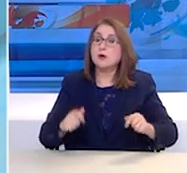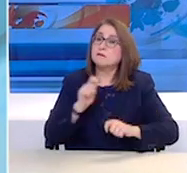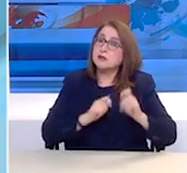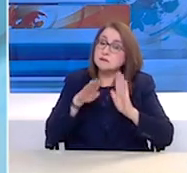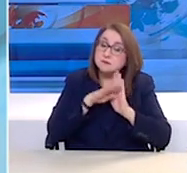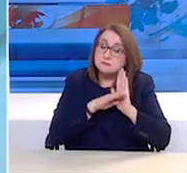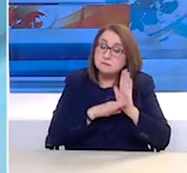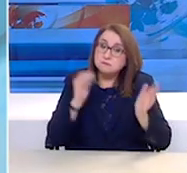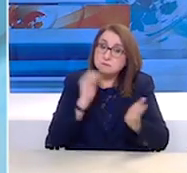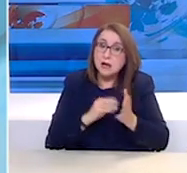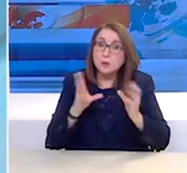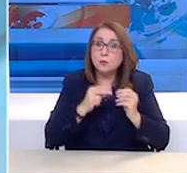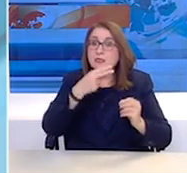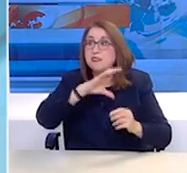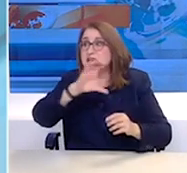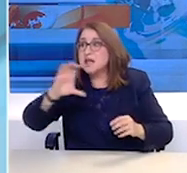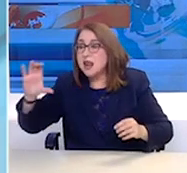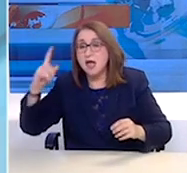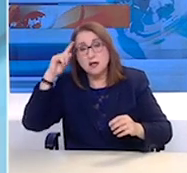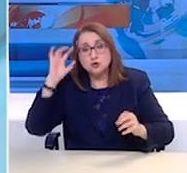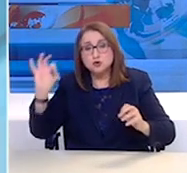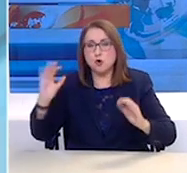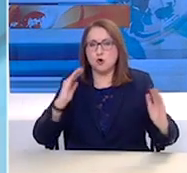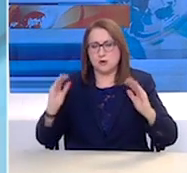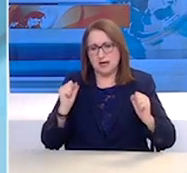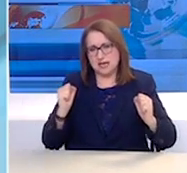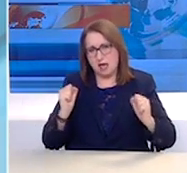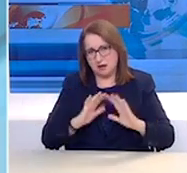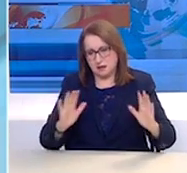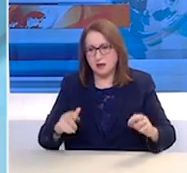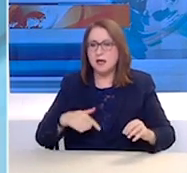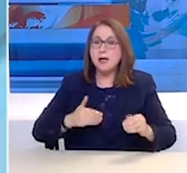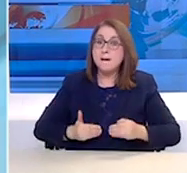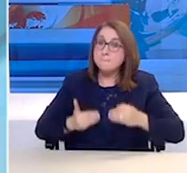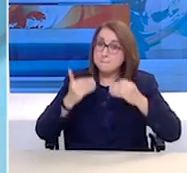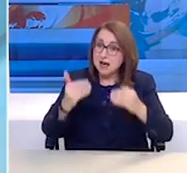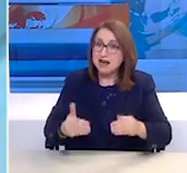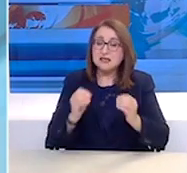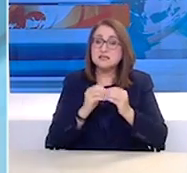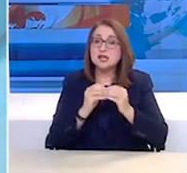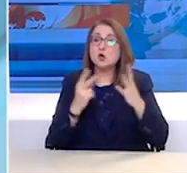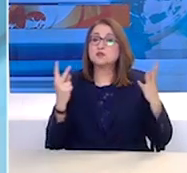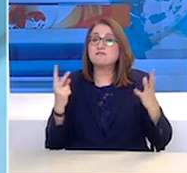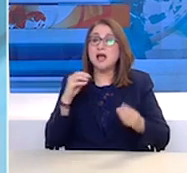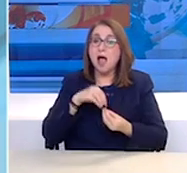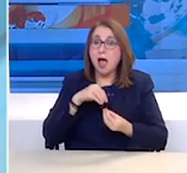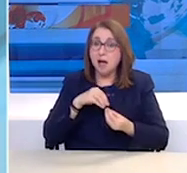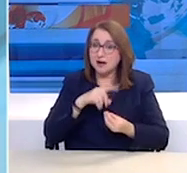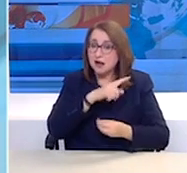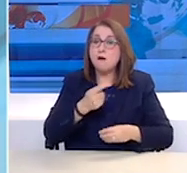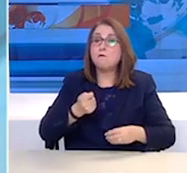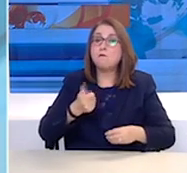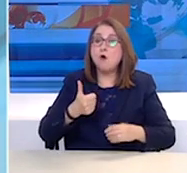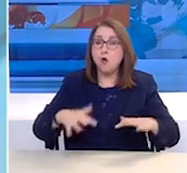δημόσιας υγείας. Θα ήθελα επίσης να σας ενημερώσω ότι παρατείνεται μέχρι τις 27 Απριλίου ο περιορισμός κίνησης πολιτών στην παραλία του